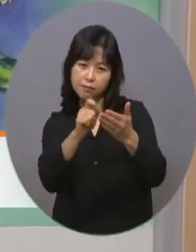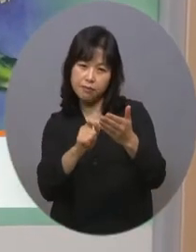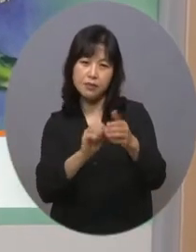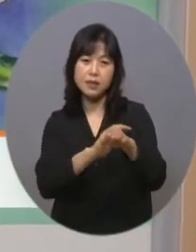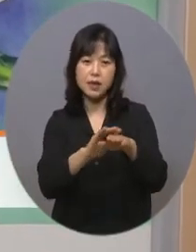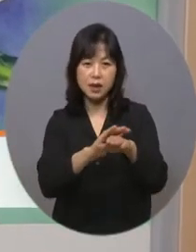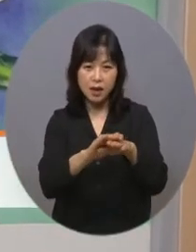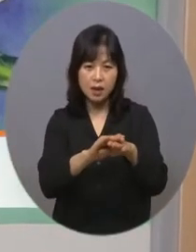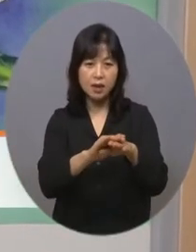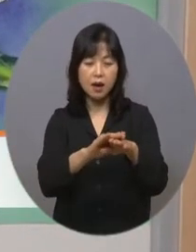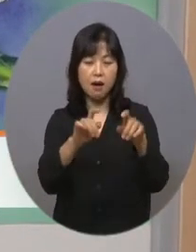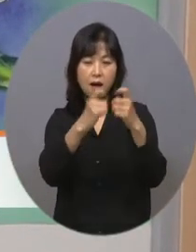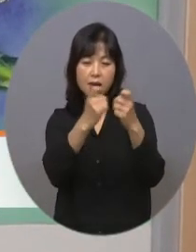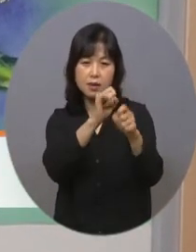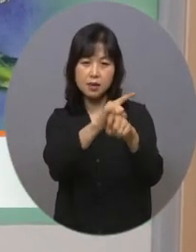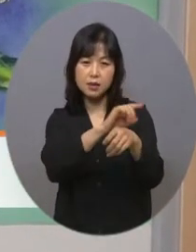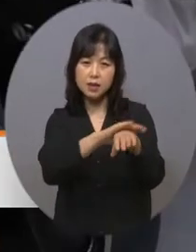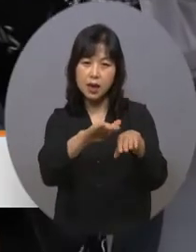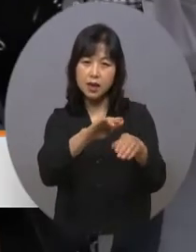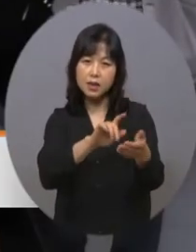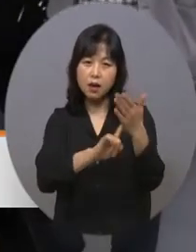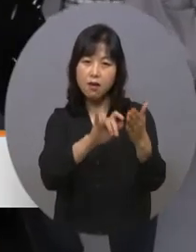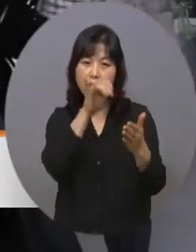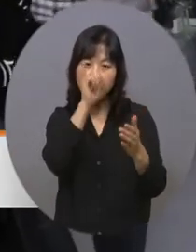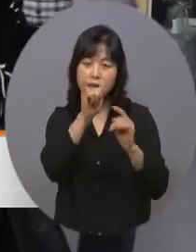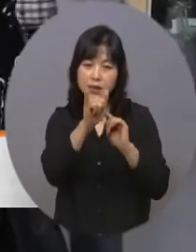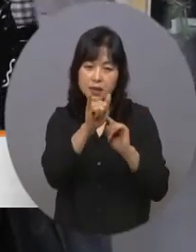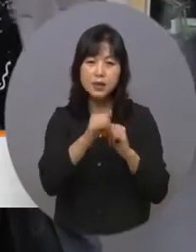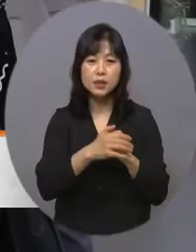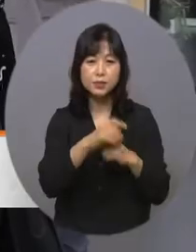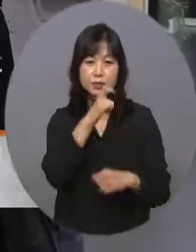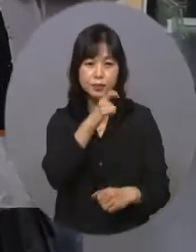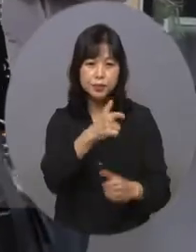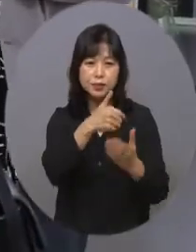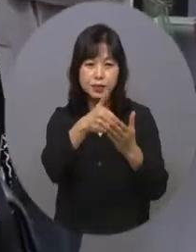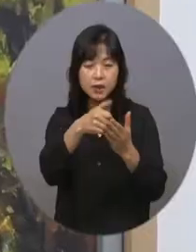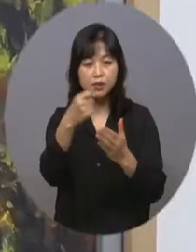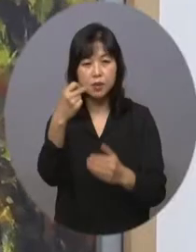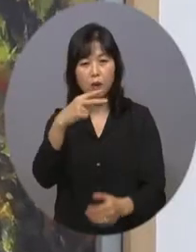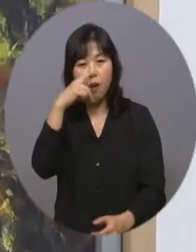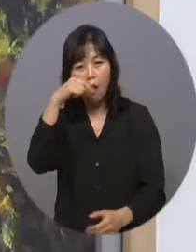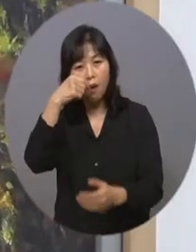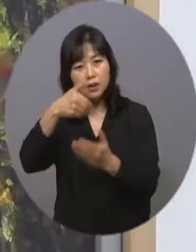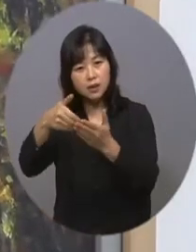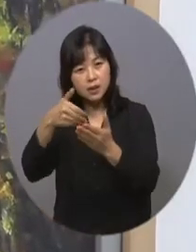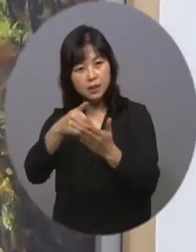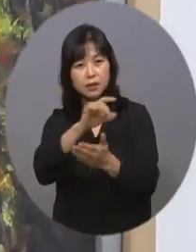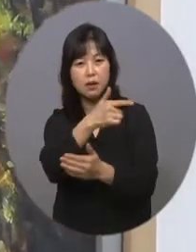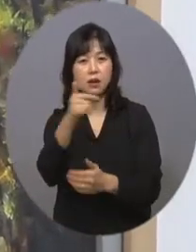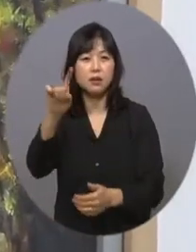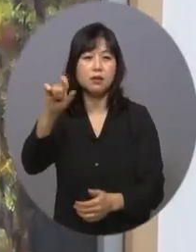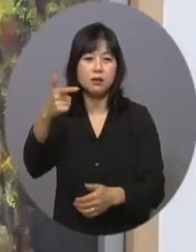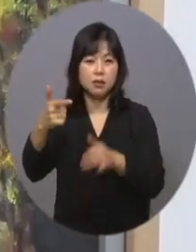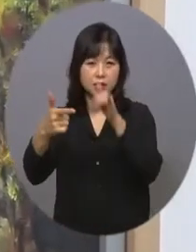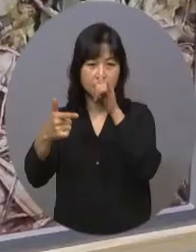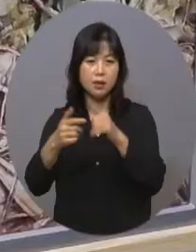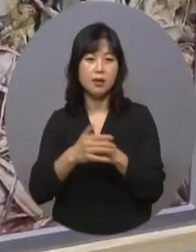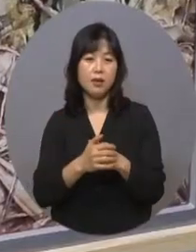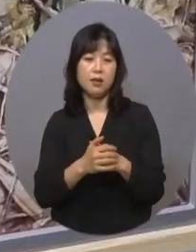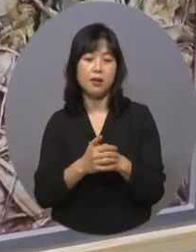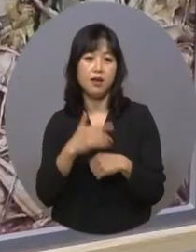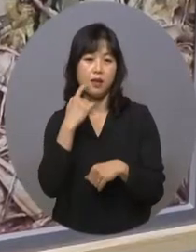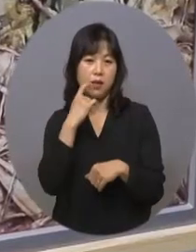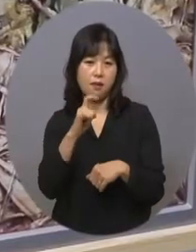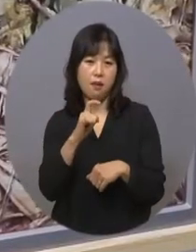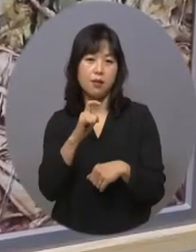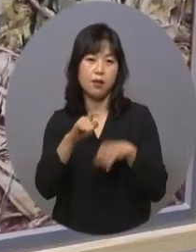수채화와 서양화 작품까지 16점의 작품을 살펴볼 수 있습니다. 노랗게 물든 숲길과 기와장